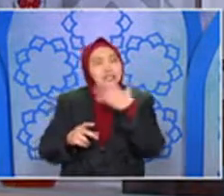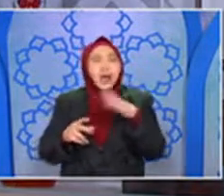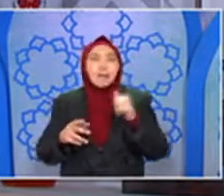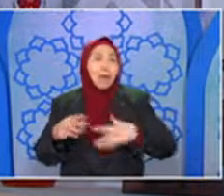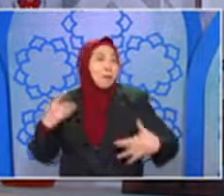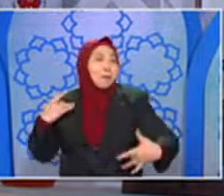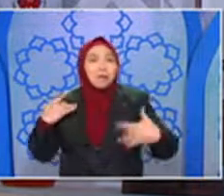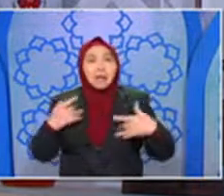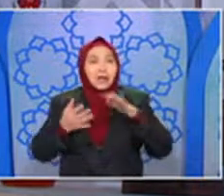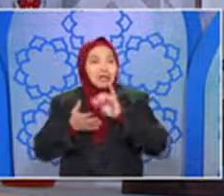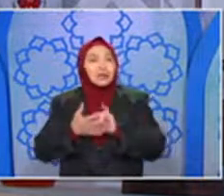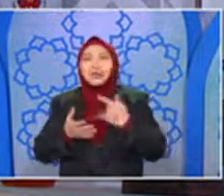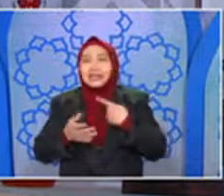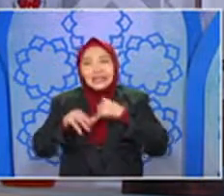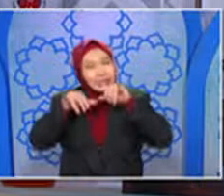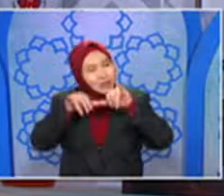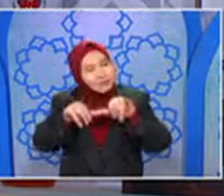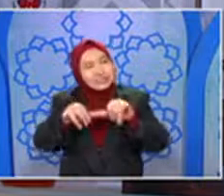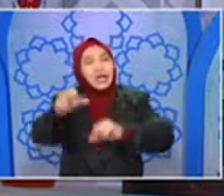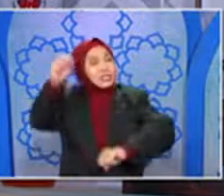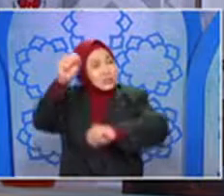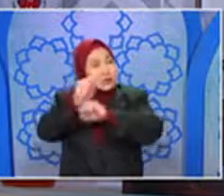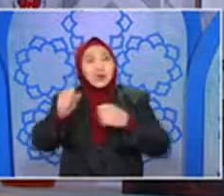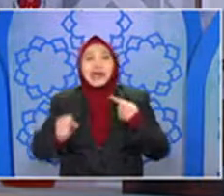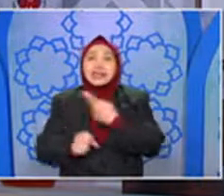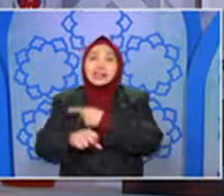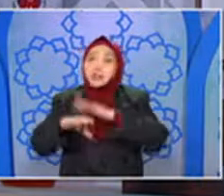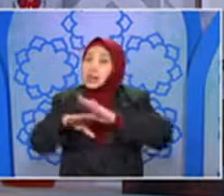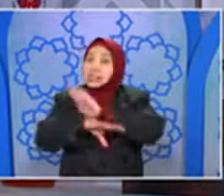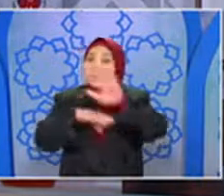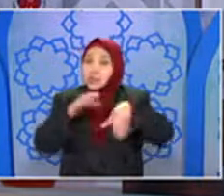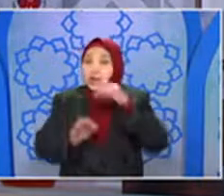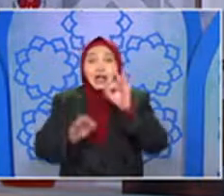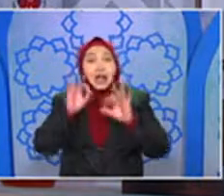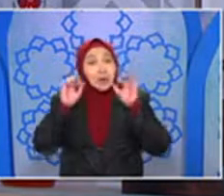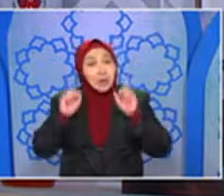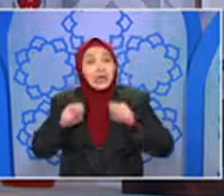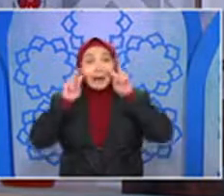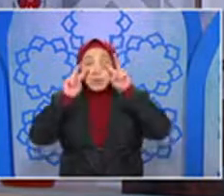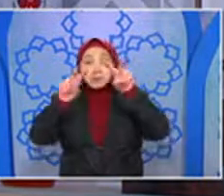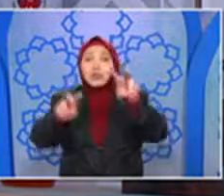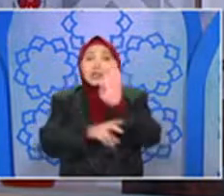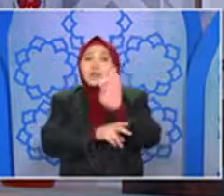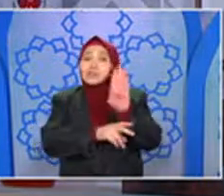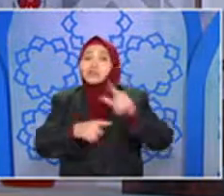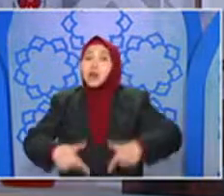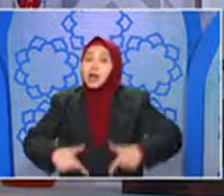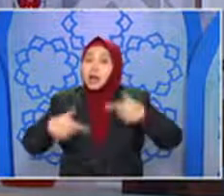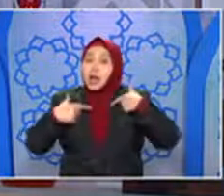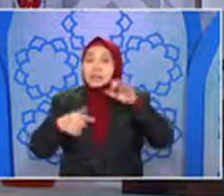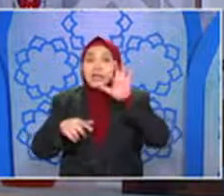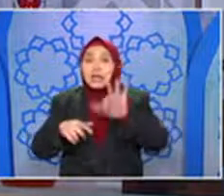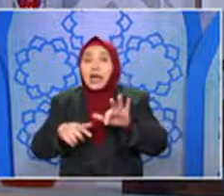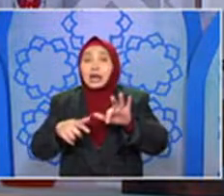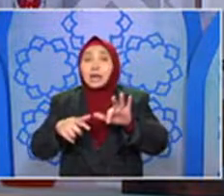kan. Jadi kita teruskan juga sokongan kita kepada semua. Kalau boleh, yang menonton di Facebook Live, tekan button